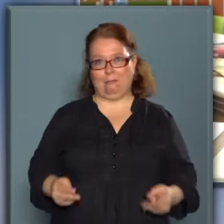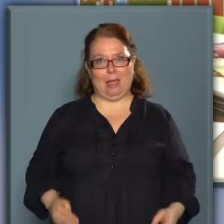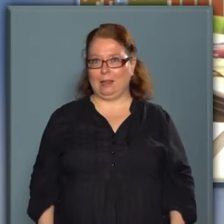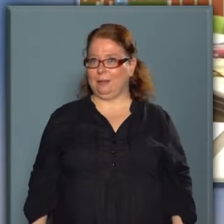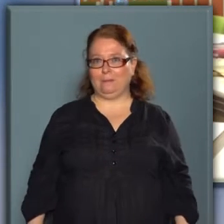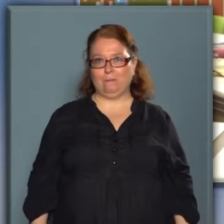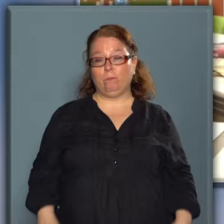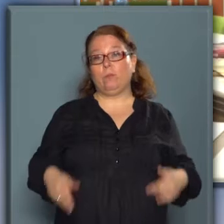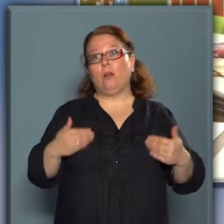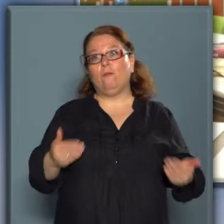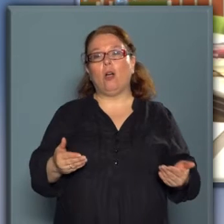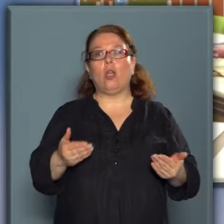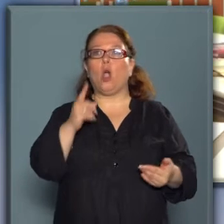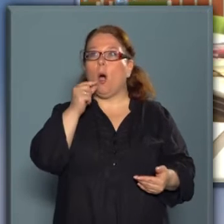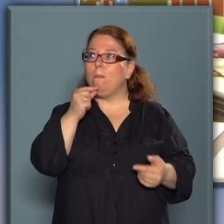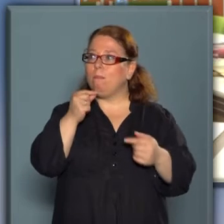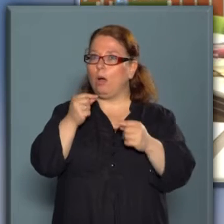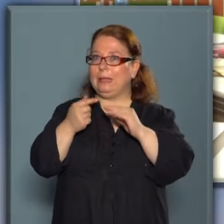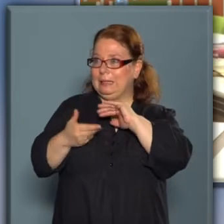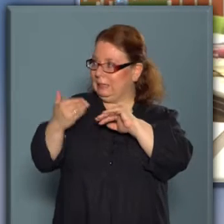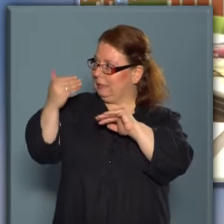lehet. Vagy az, hogy az apai,